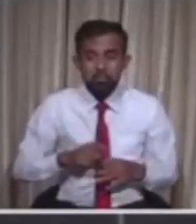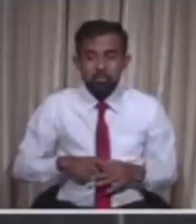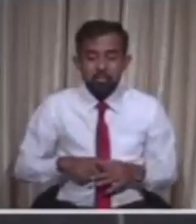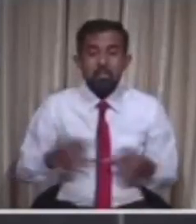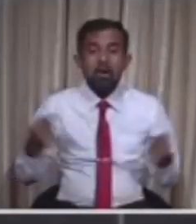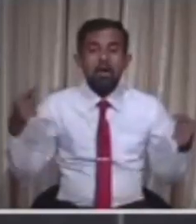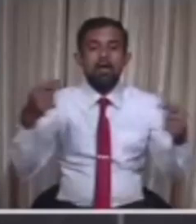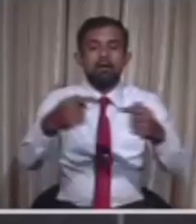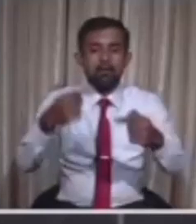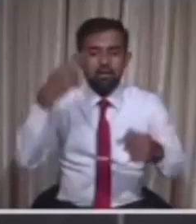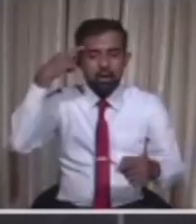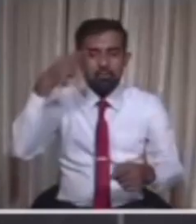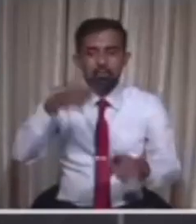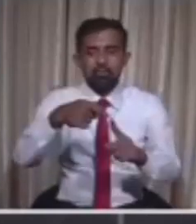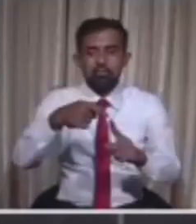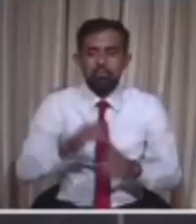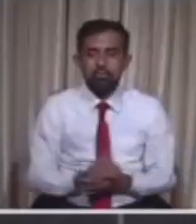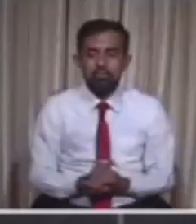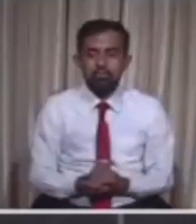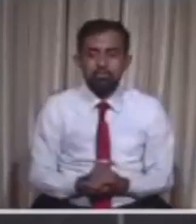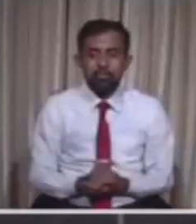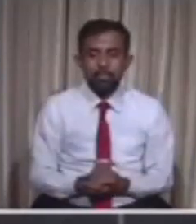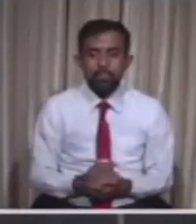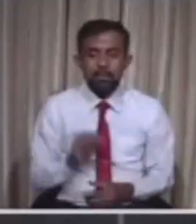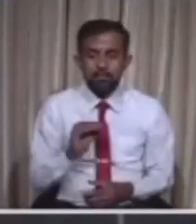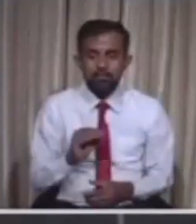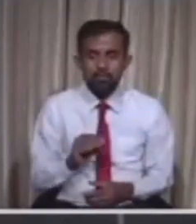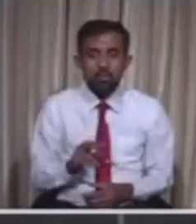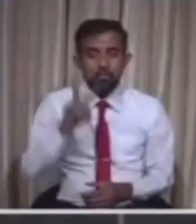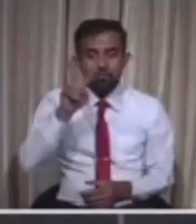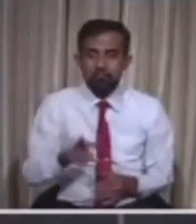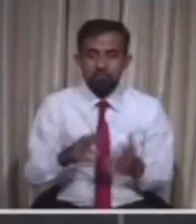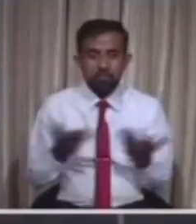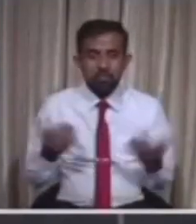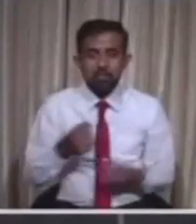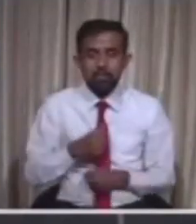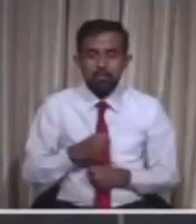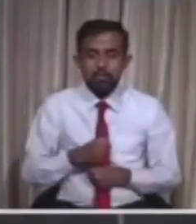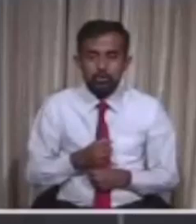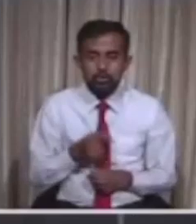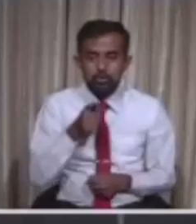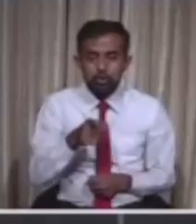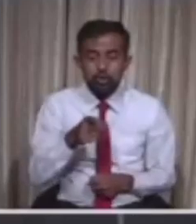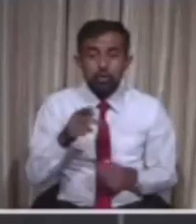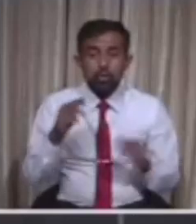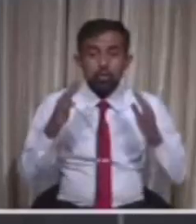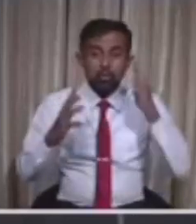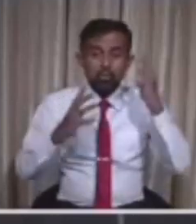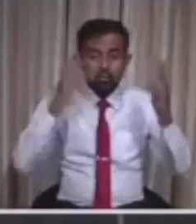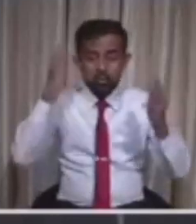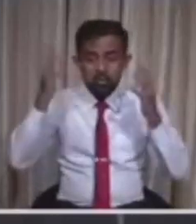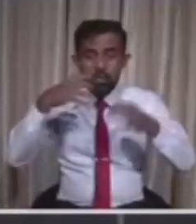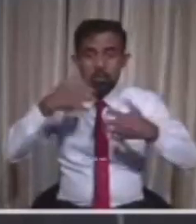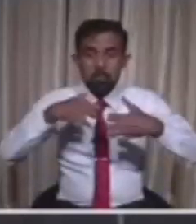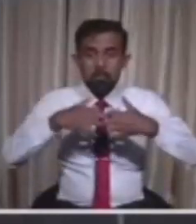නැවත් සම්බන්ධය. එතකොට නමුත් විශ්වාසයක් නැති ආණ්ඩුවකට ඒ ජාත්‍යන්තර